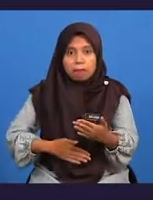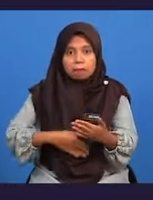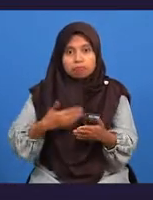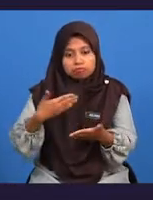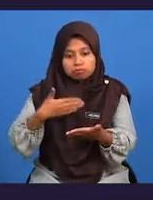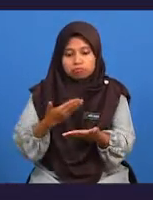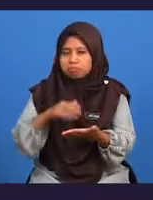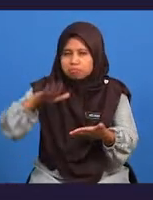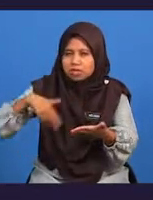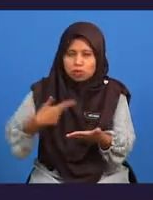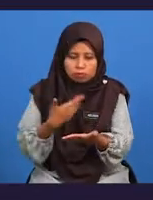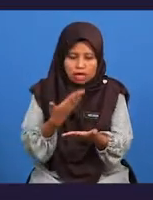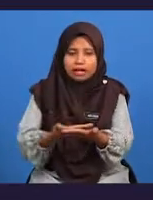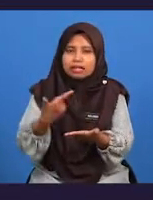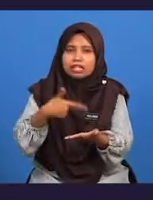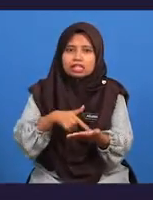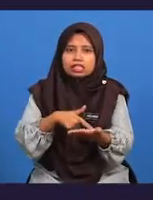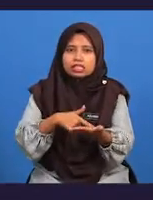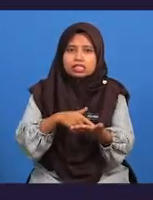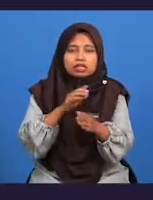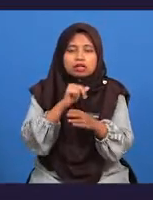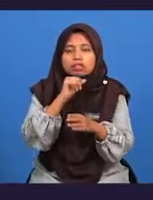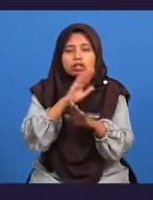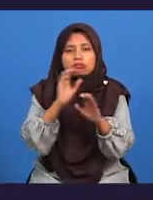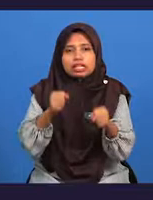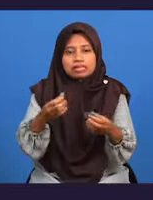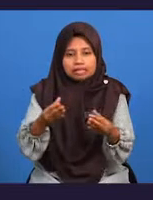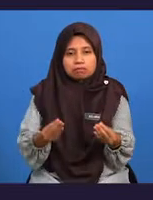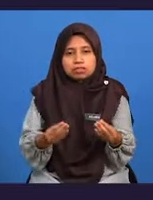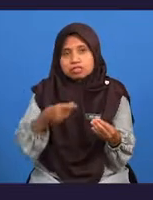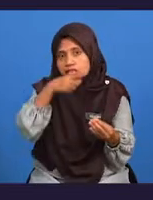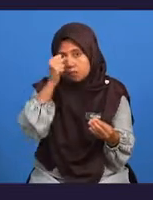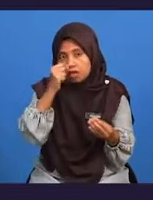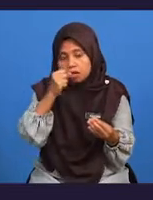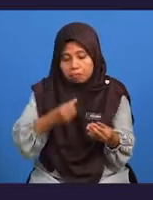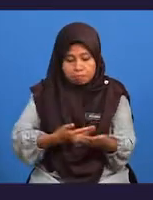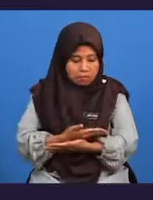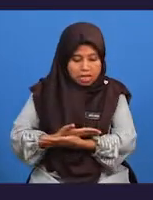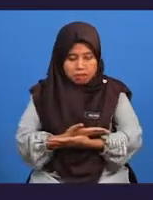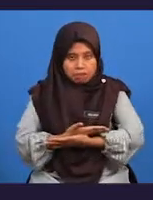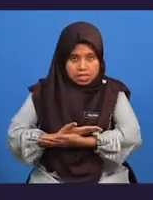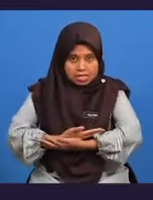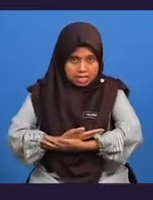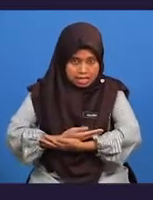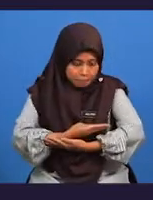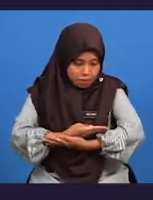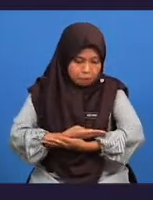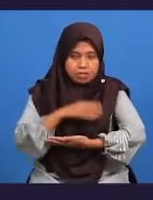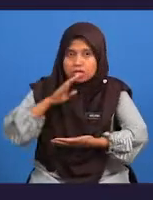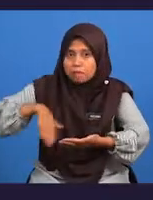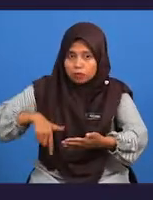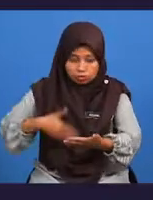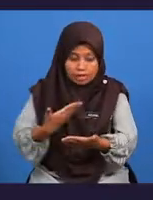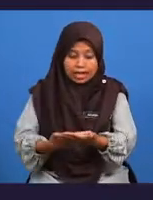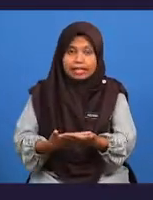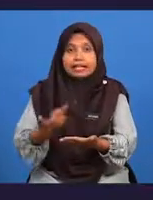tidak tergolong dalam kalangan penerima hibah. Sebabnya, bayi tersebut belum lahir ke dunia